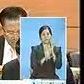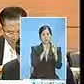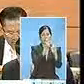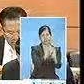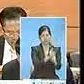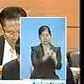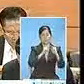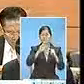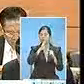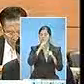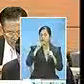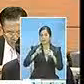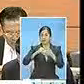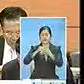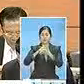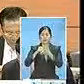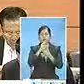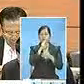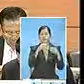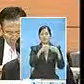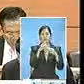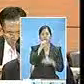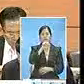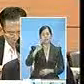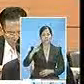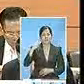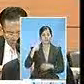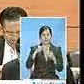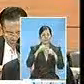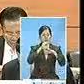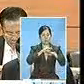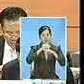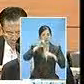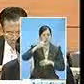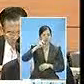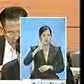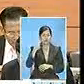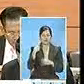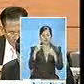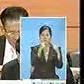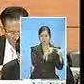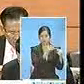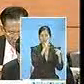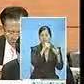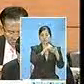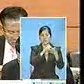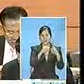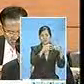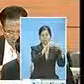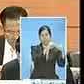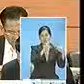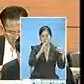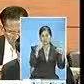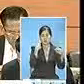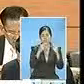แต่ถ้าต้องแก้ถ้าสว.เป็นแล้วเป็นอีกแล้วต้องแก้ให้กับคนอื่นด้วยก็ถ้าแก้สว.แล้วมันต้องแก้ให้